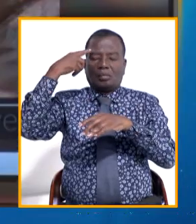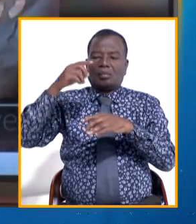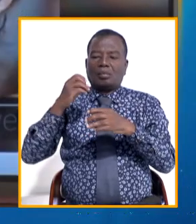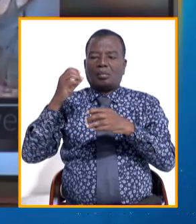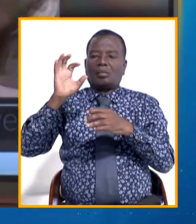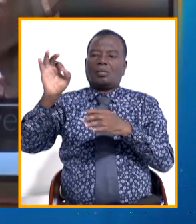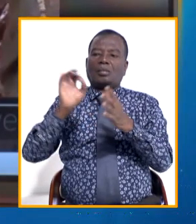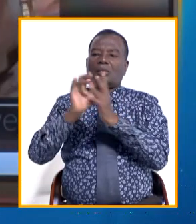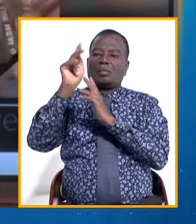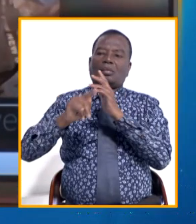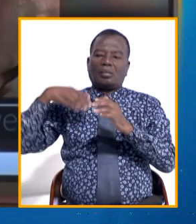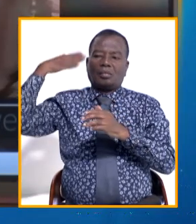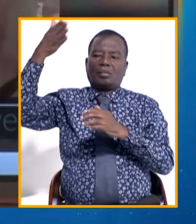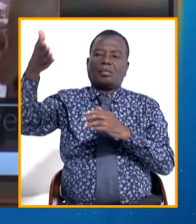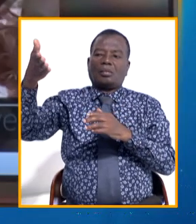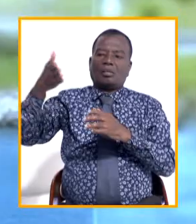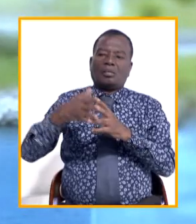le 9 décembre prochain.